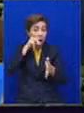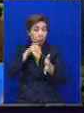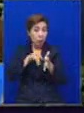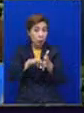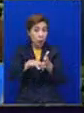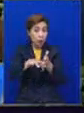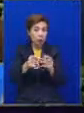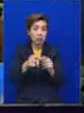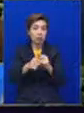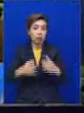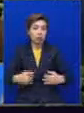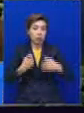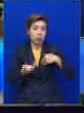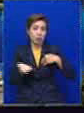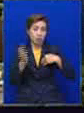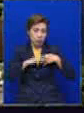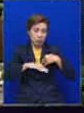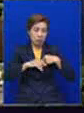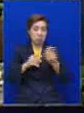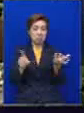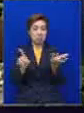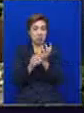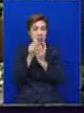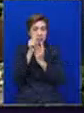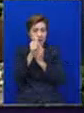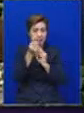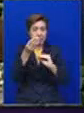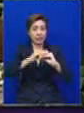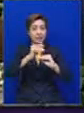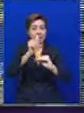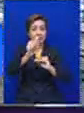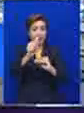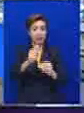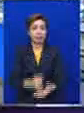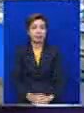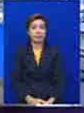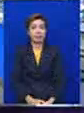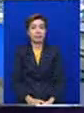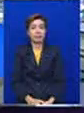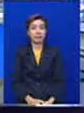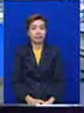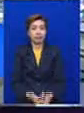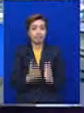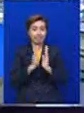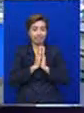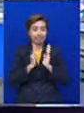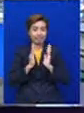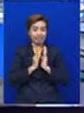ะเพิ่มคุณภาพชีวิตให้กับคนในพื้นที่ค่ะคุณปฐมาพรคุณนิสาการคะ